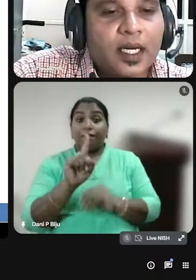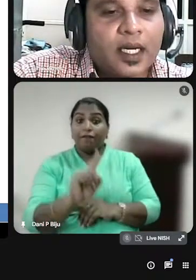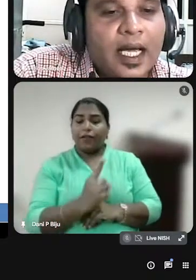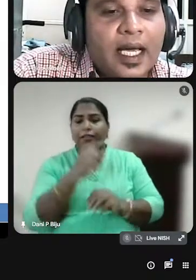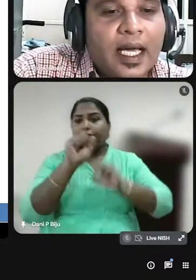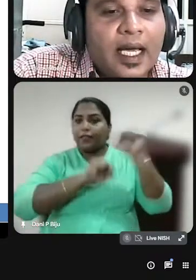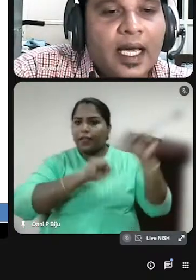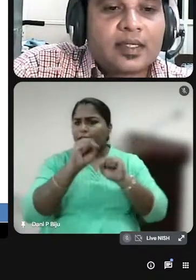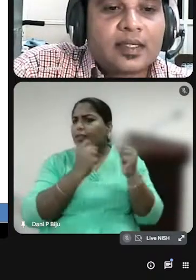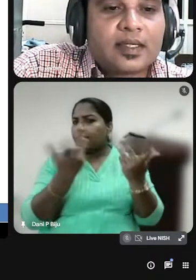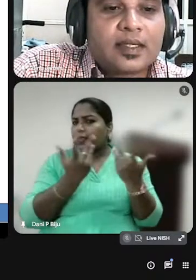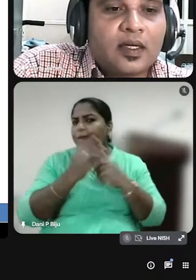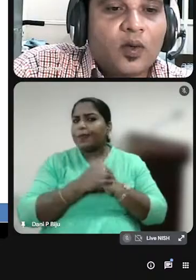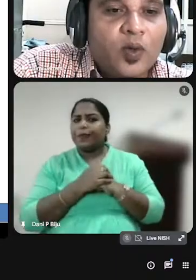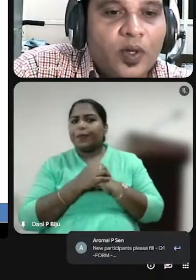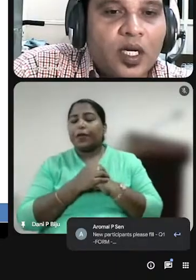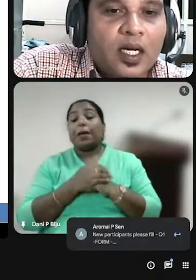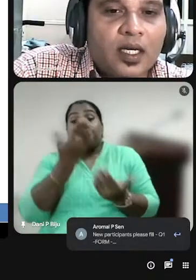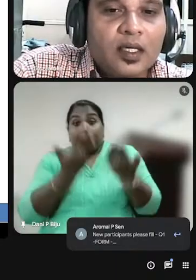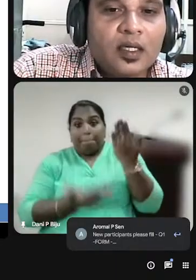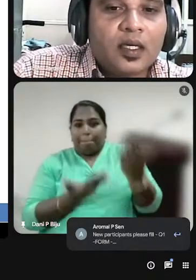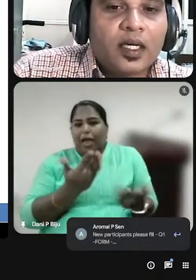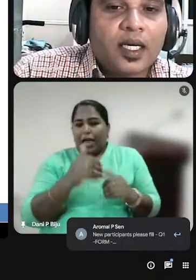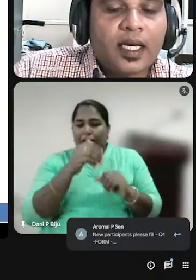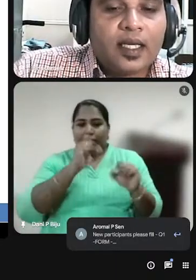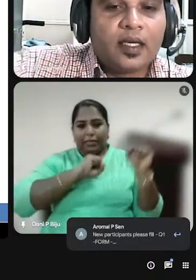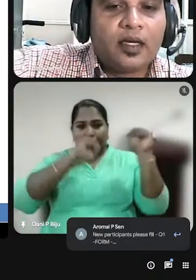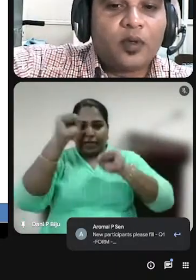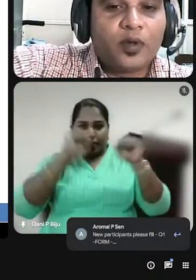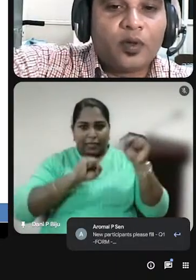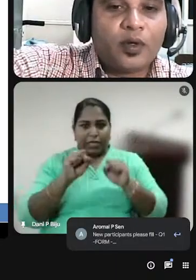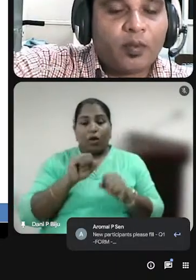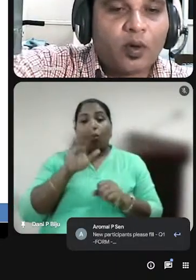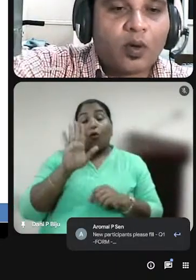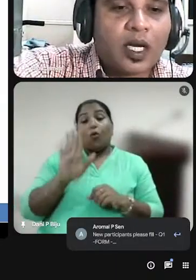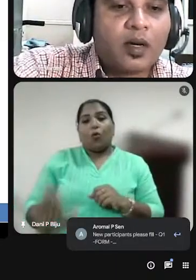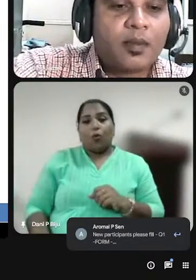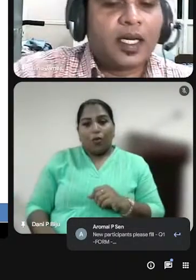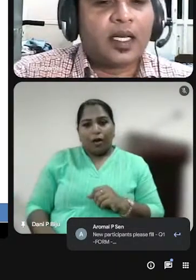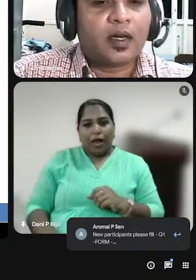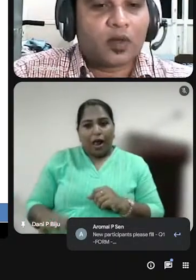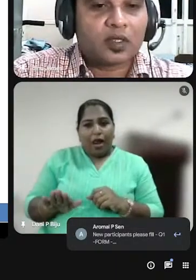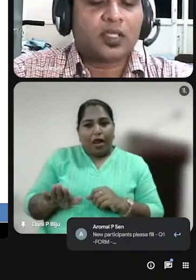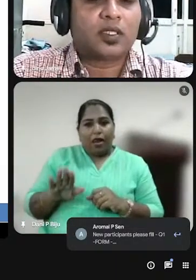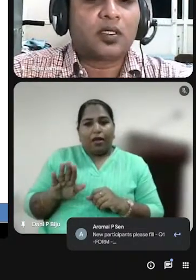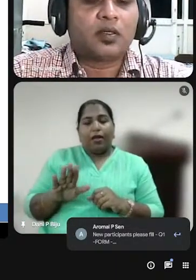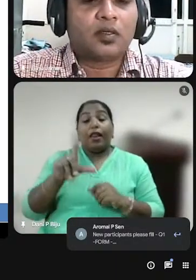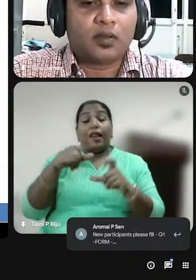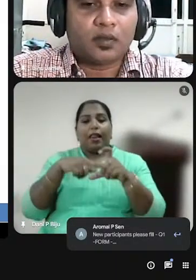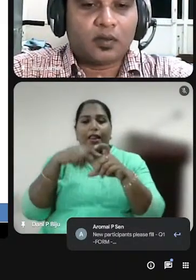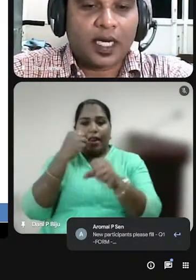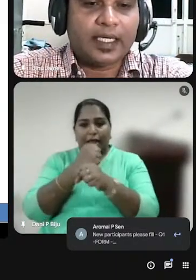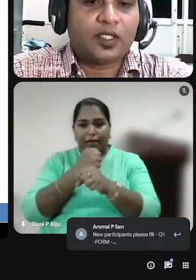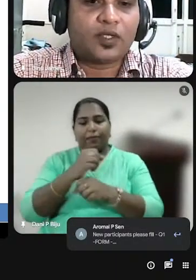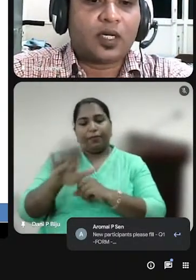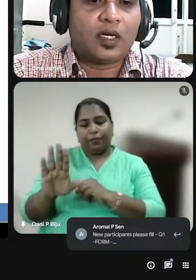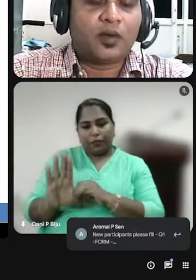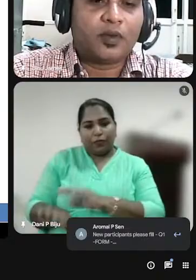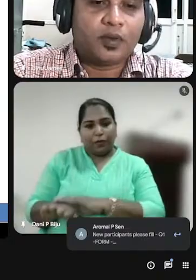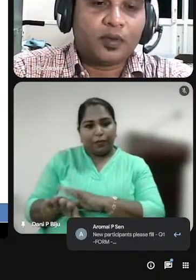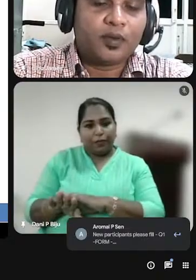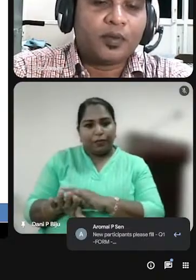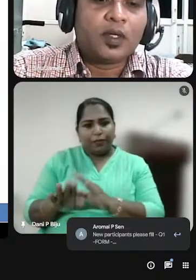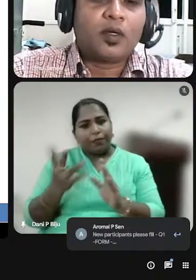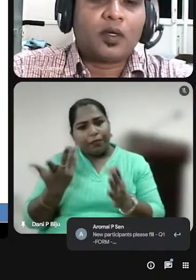നമുക്കറിയാം ബാലൻസിന്റെ എക്സസൈസ് ആണ്. ഒരു കാല് ഏതെങ്കിലും ഒരു ബോളാവാം, അല്ലെങ്കിൽ കുറച്ച് ഒരു ഹൈറ്റ് ഉള്ള